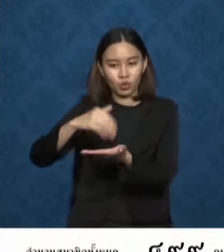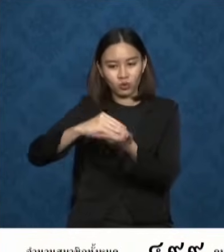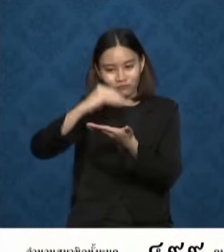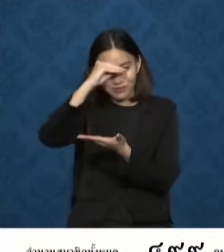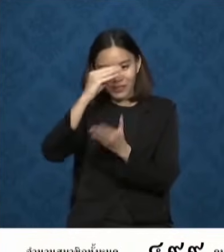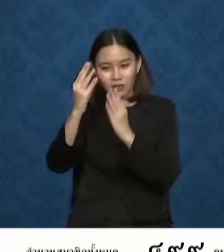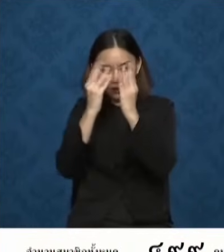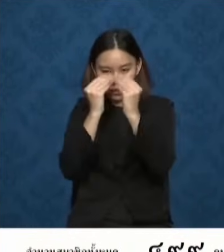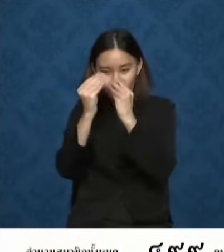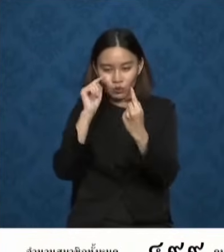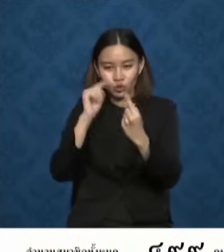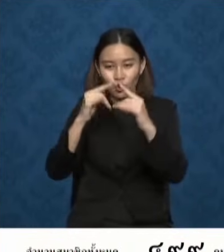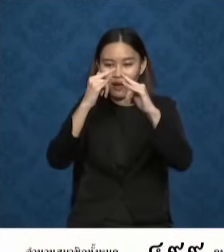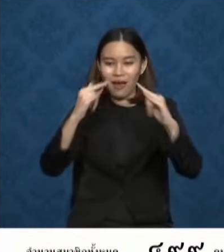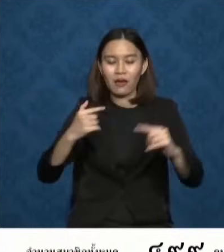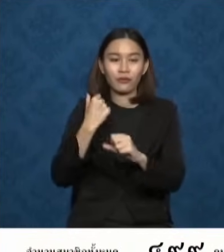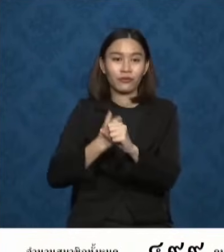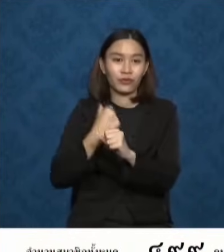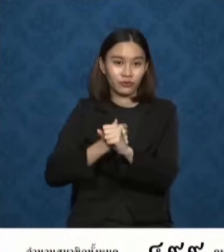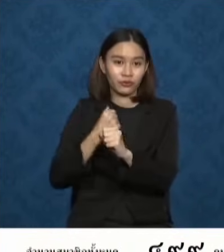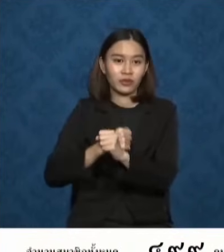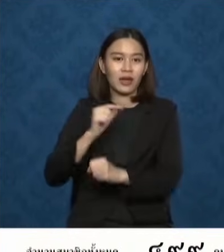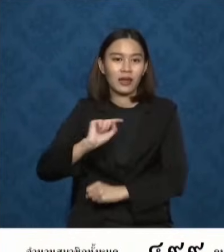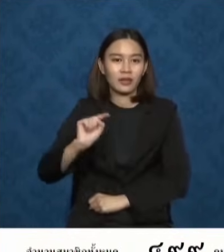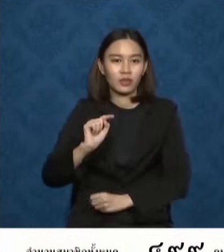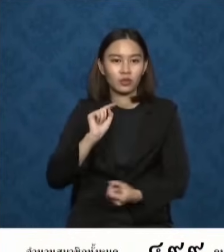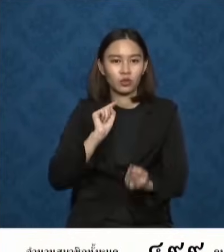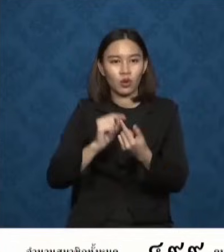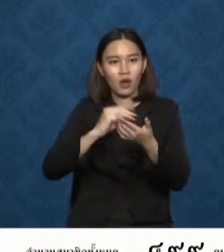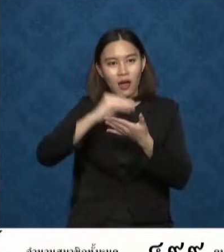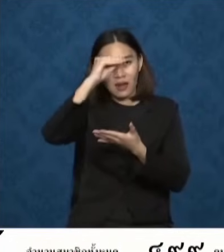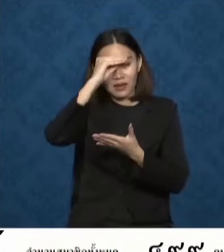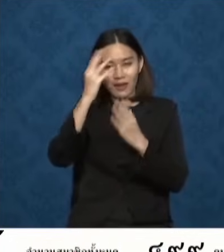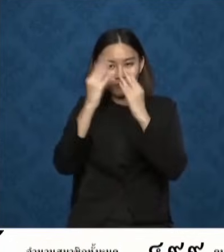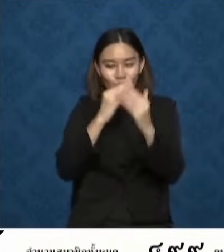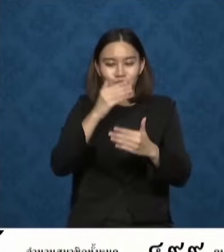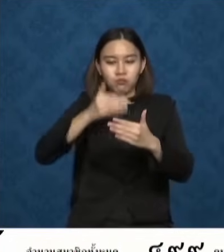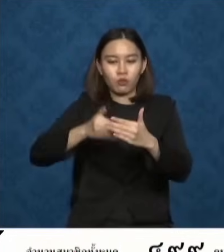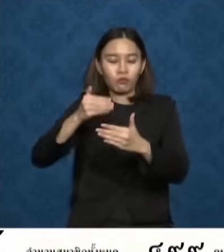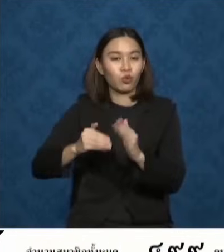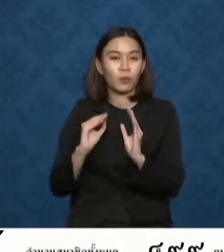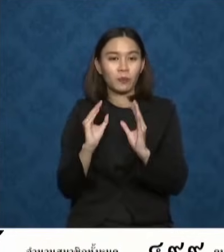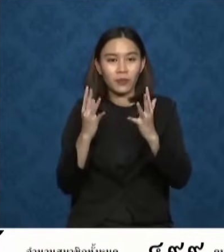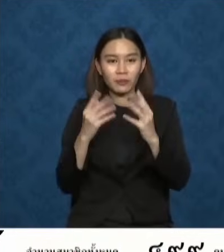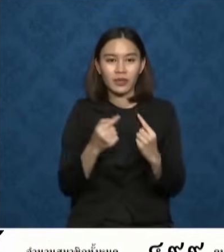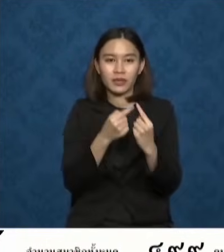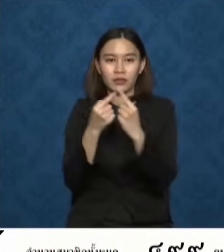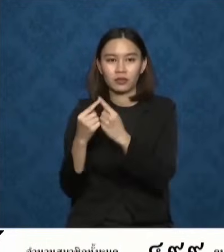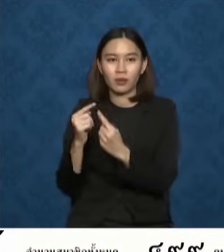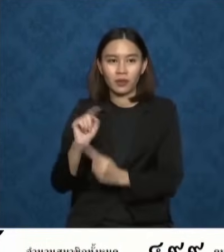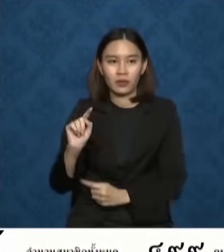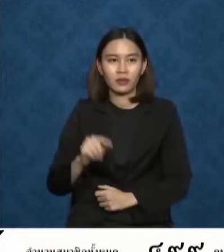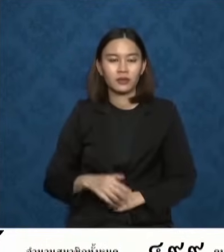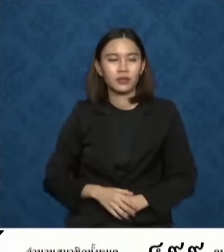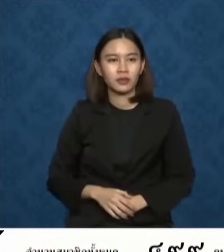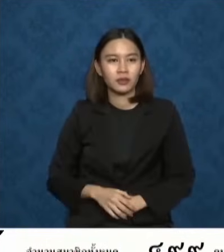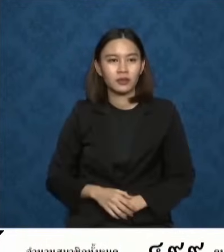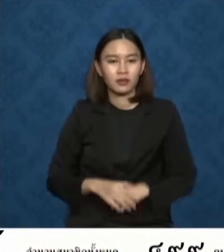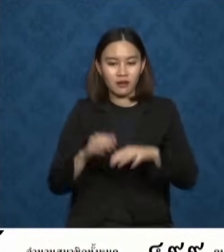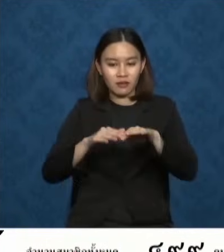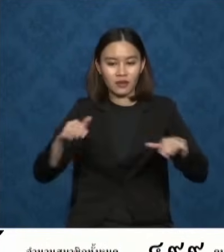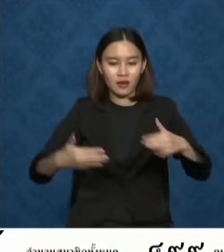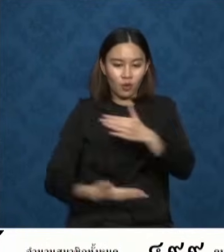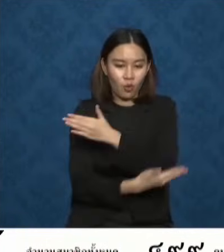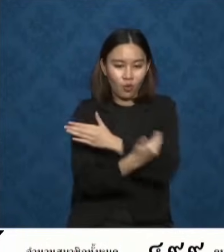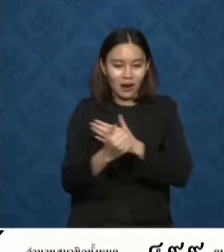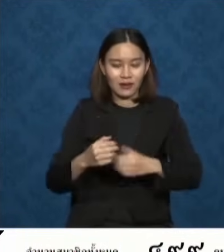ศูนย์การเรียนในค่ายฝึกนี่เรื่องการศึกษาเด็กเรียนไม่มีข้อจำกัดแล้วเรื่องต่อไปเด็กมีโอกาส